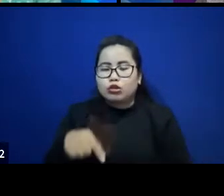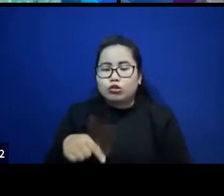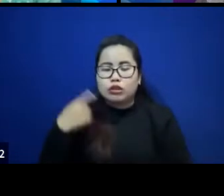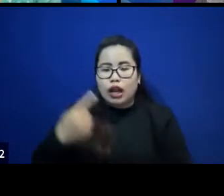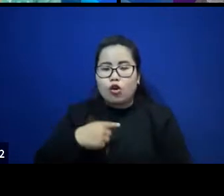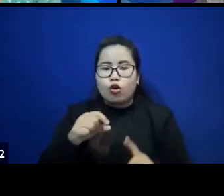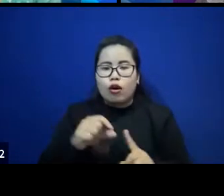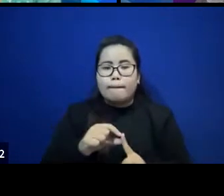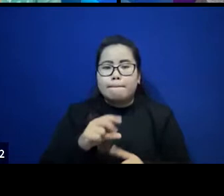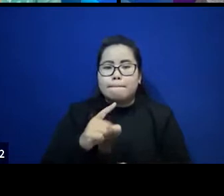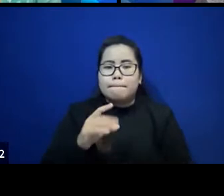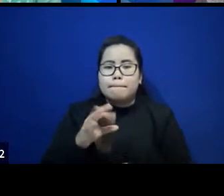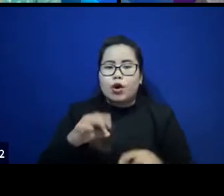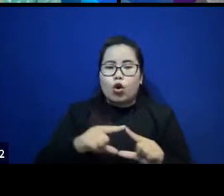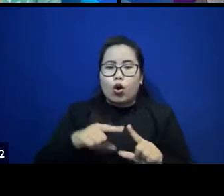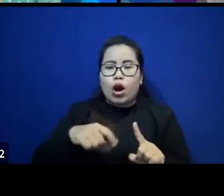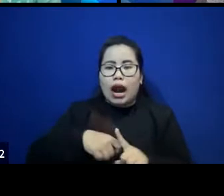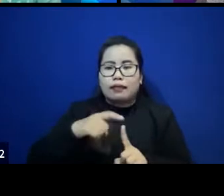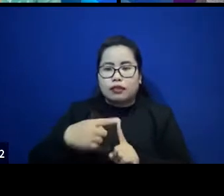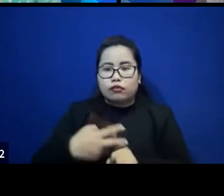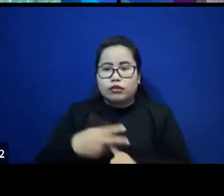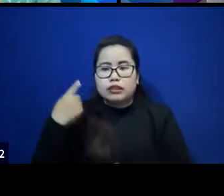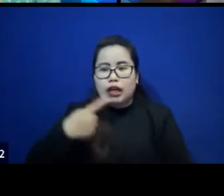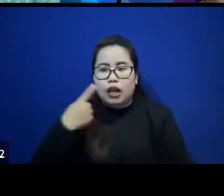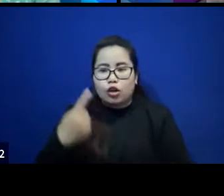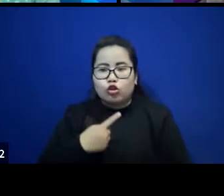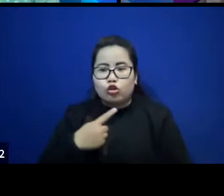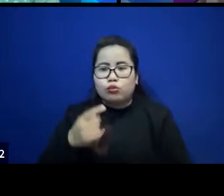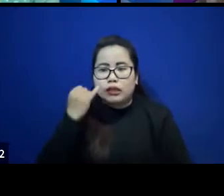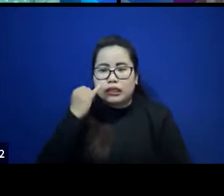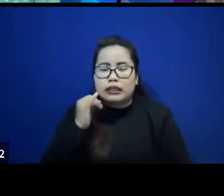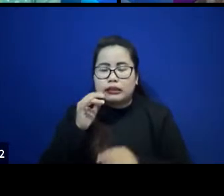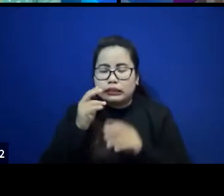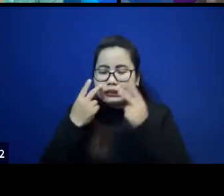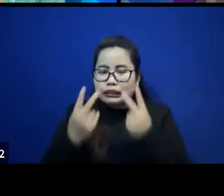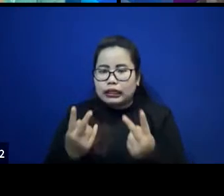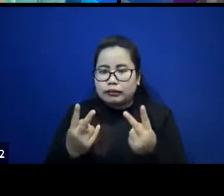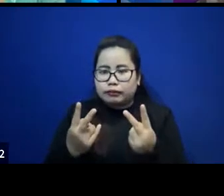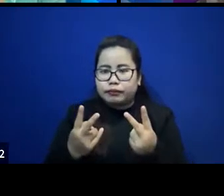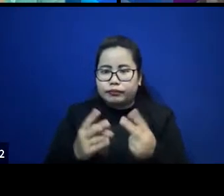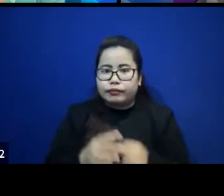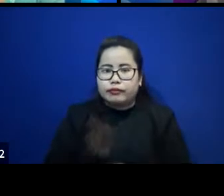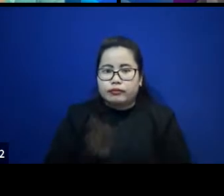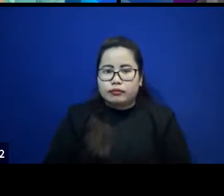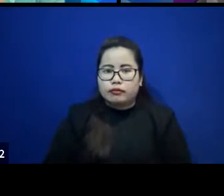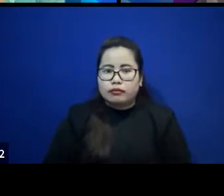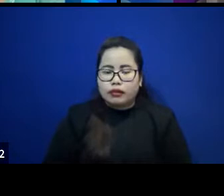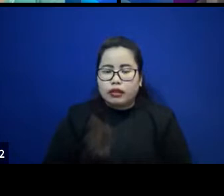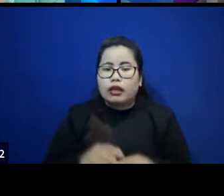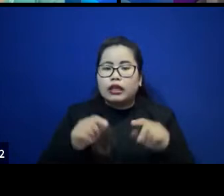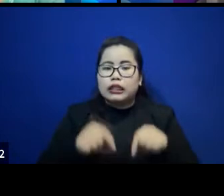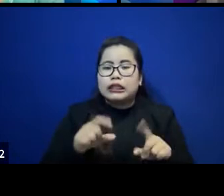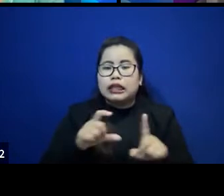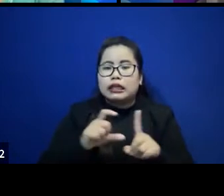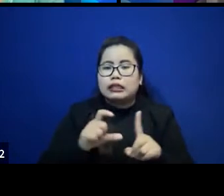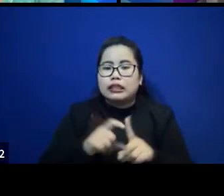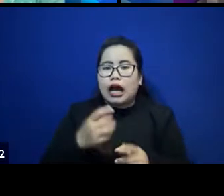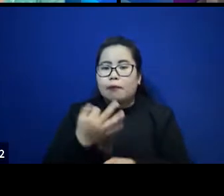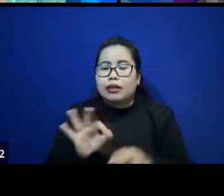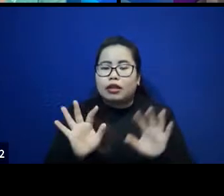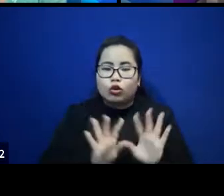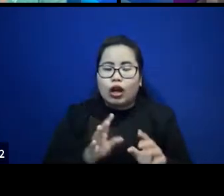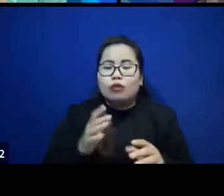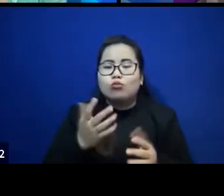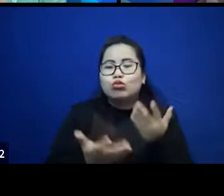proaktif mengecek Apakah ini datanya kurang ketidak Apakah ini datanya update atau enggak yang mungkin yang bisa